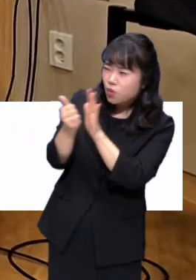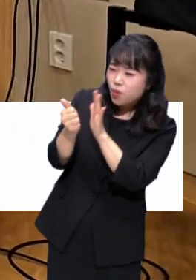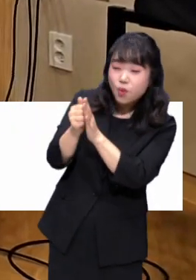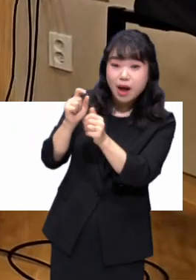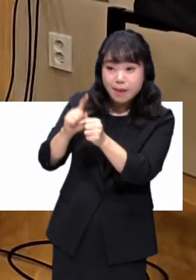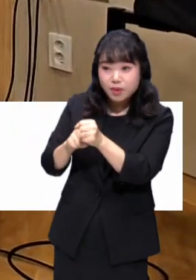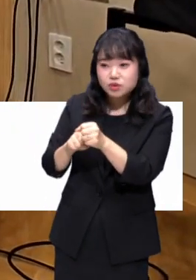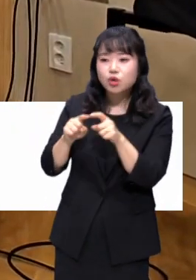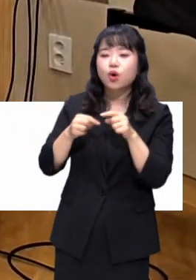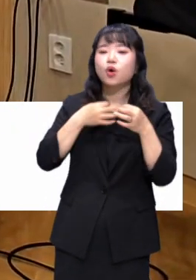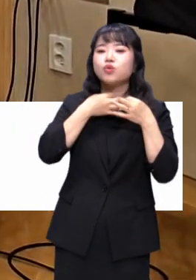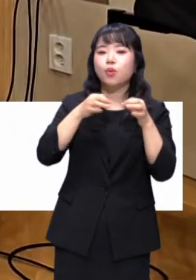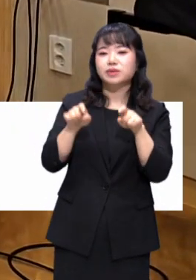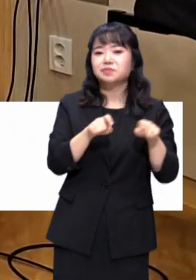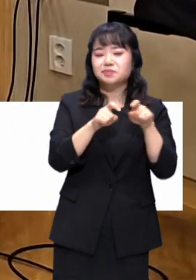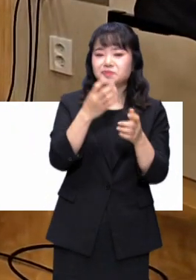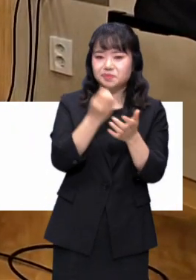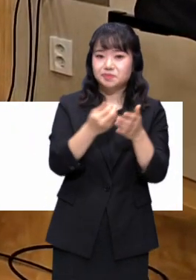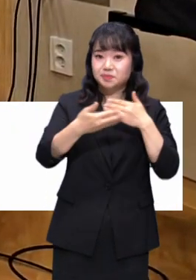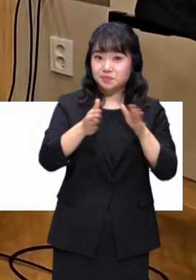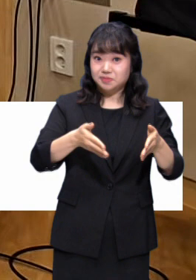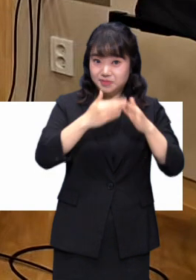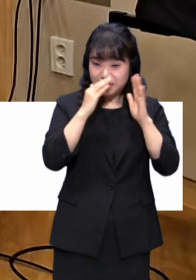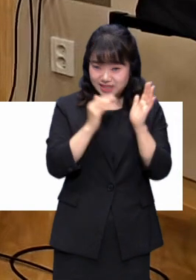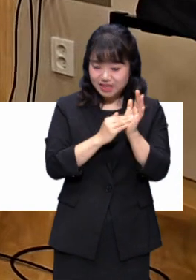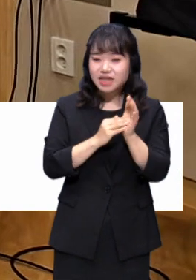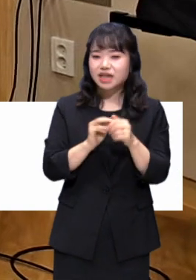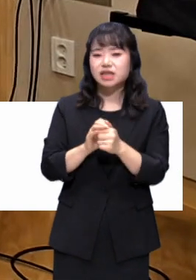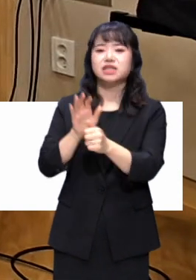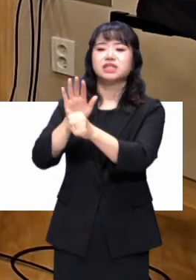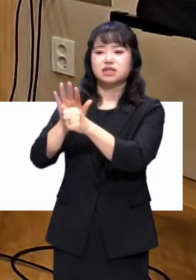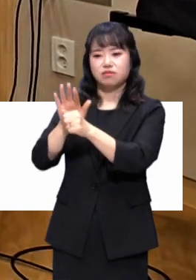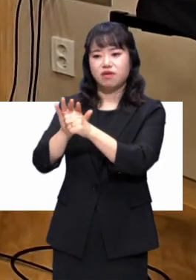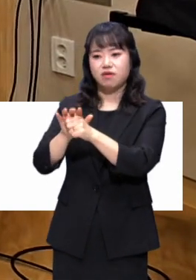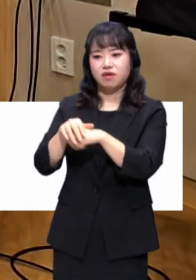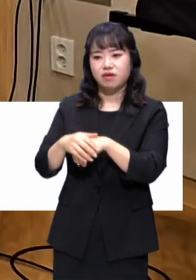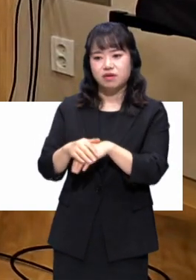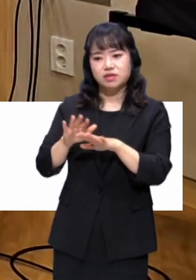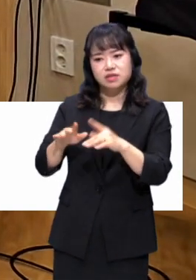이렇게 녹음 스튜디오를 만들게 되었고 지원을 현재